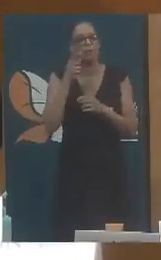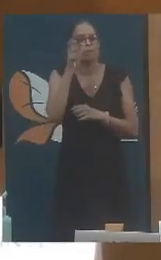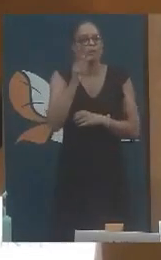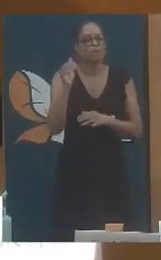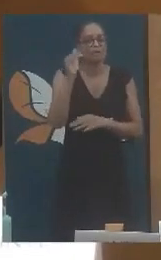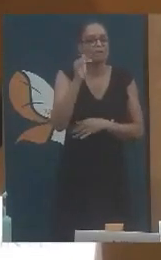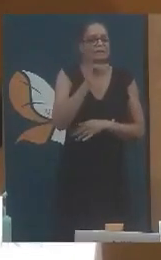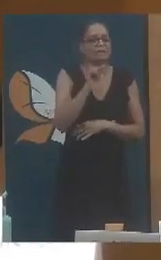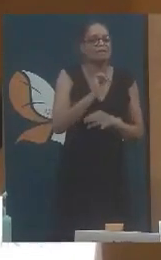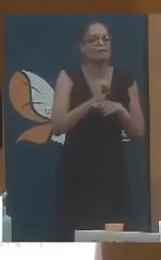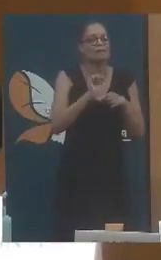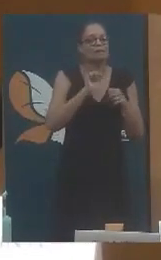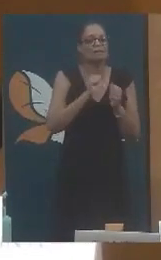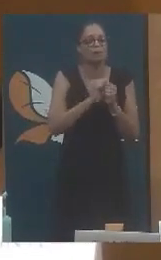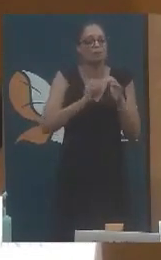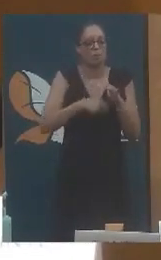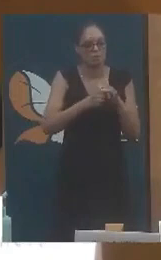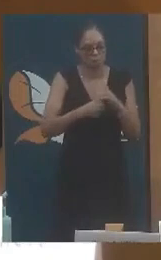Pôle emploi. Bon.